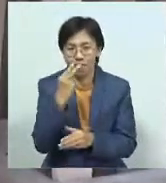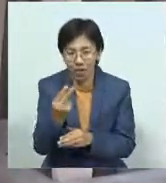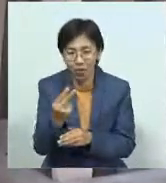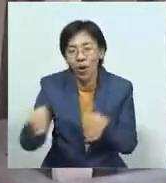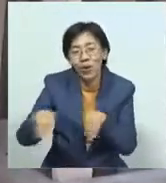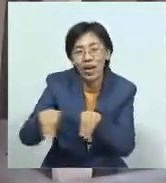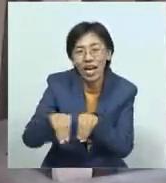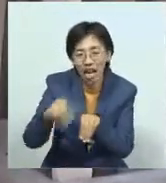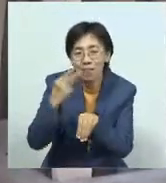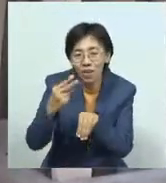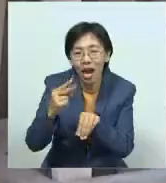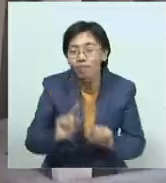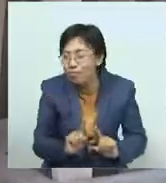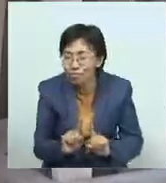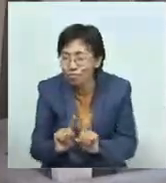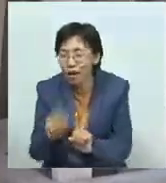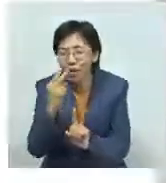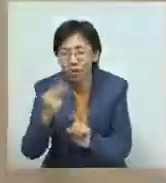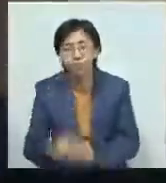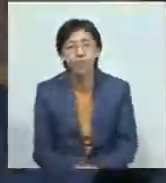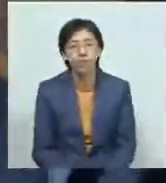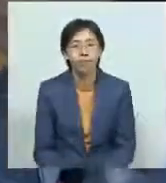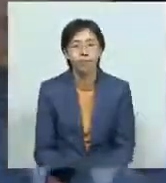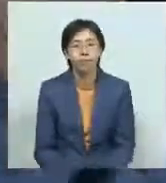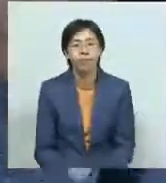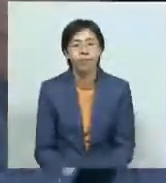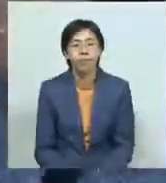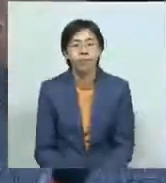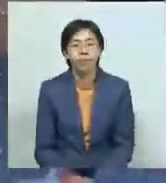ลจากตรงนี้ค ่ ะ อ๋อโอเคไปเลยค่ะ